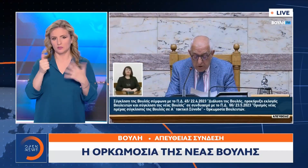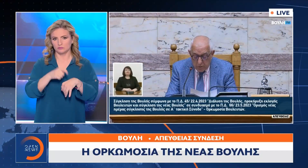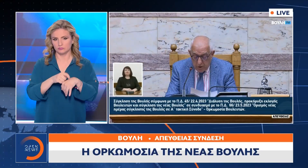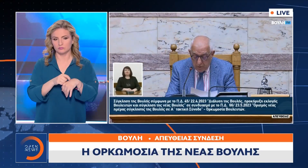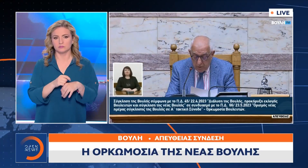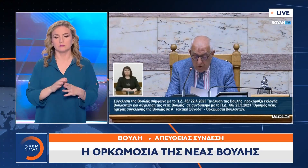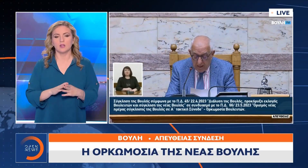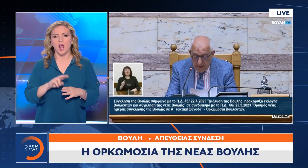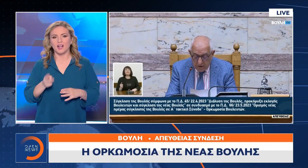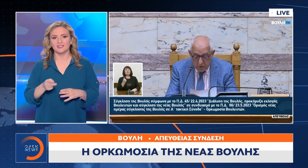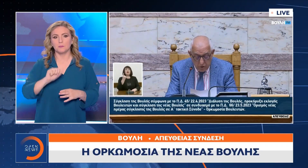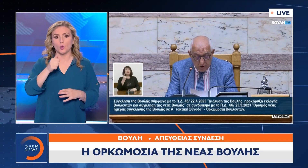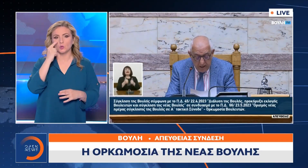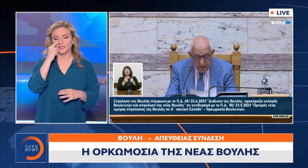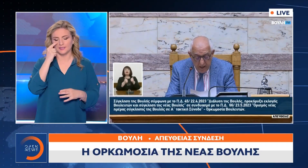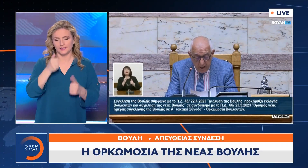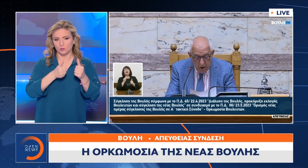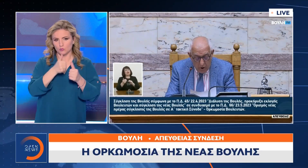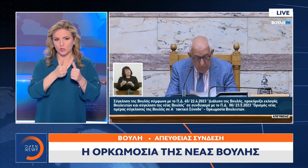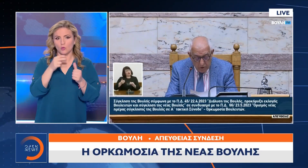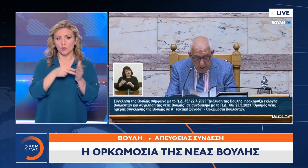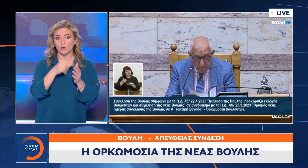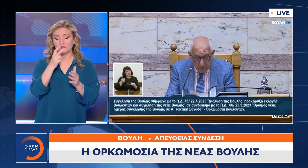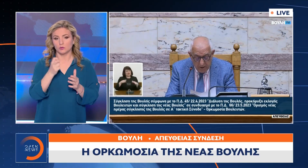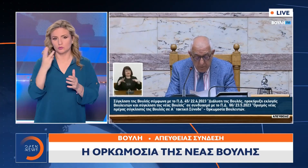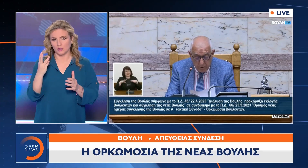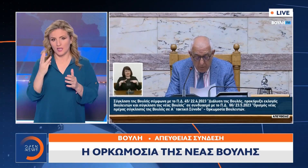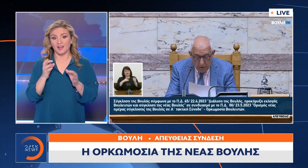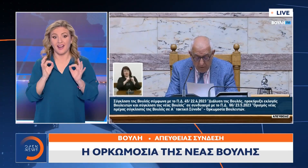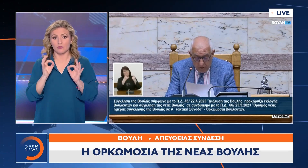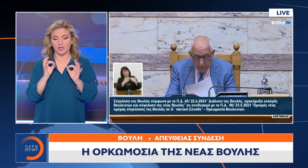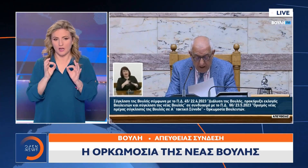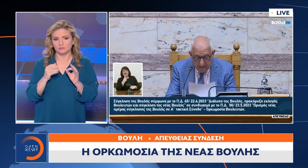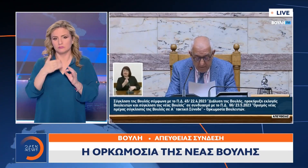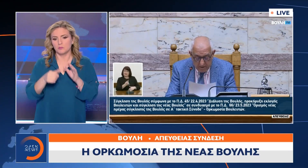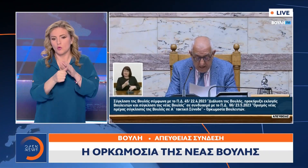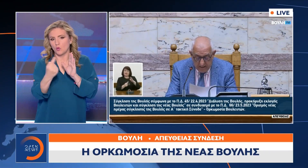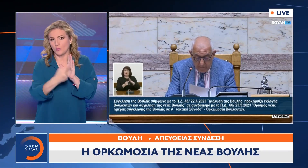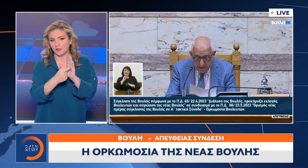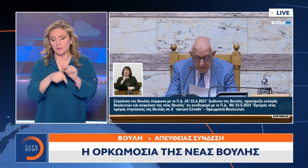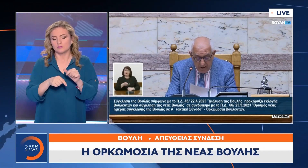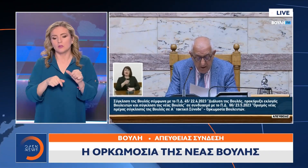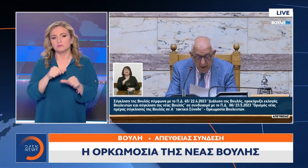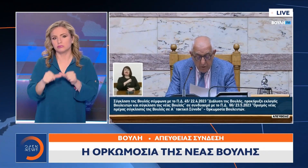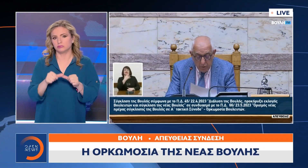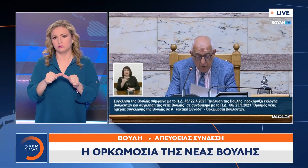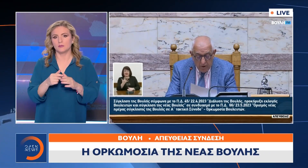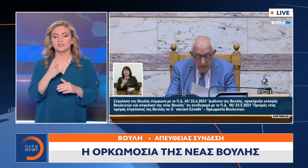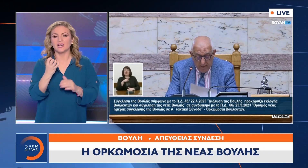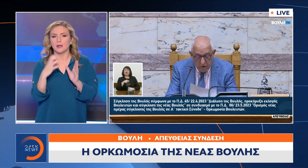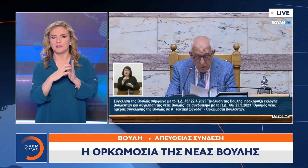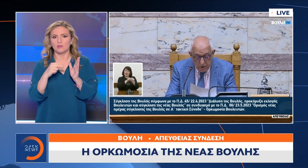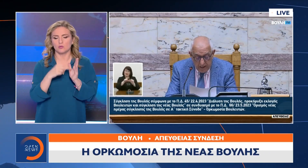της 1ης Ιουνίου 2023, όπως είχαμε ορίσει με το Προεδρικό Διάταγμα 45